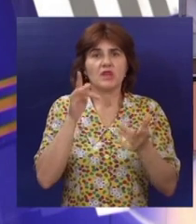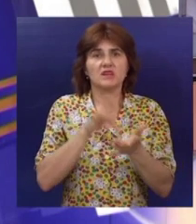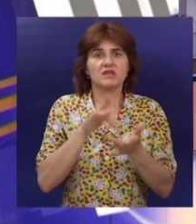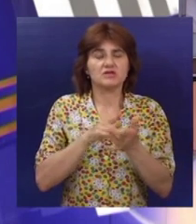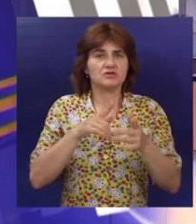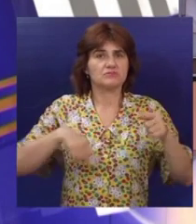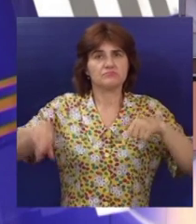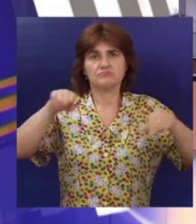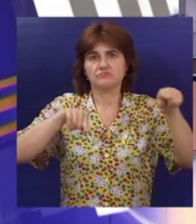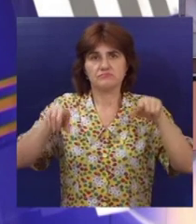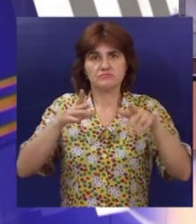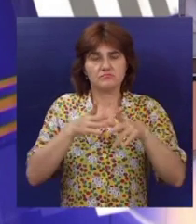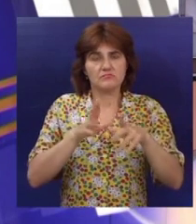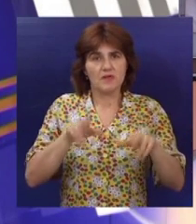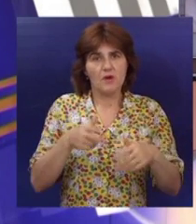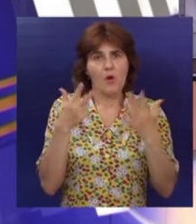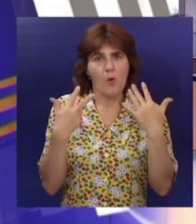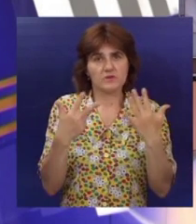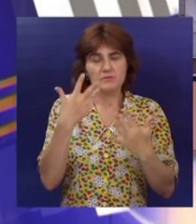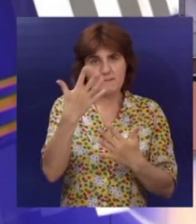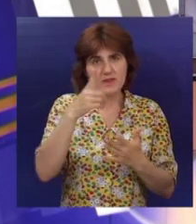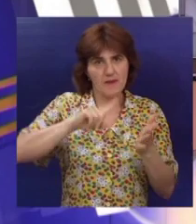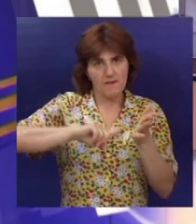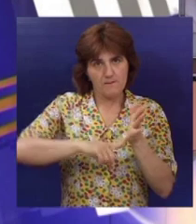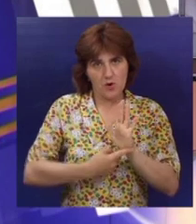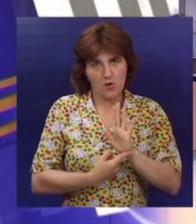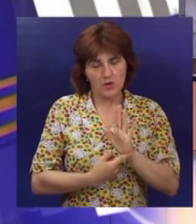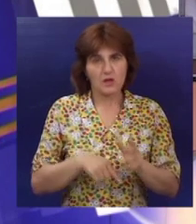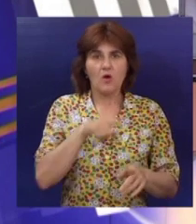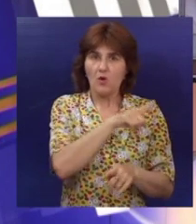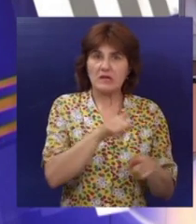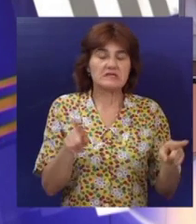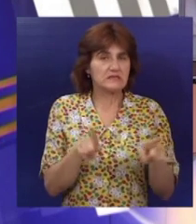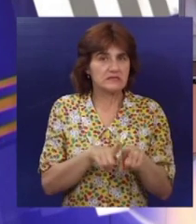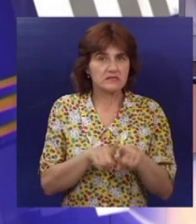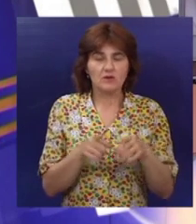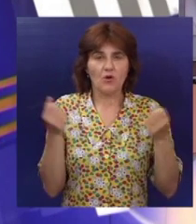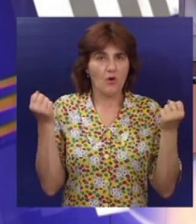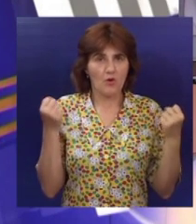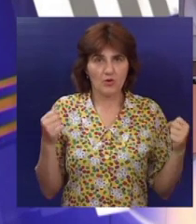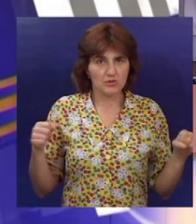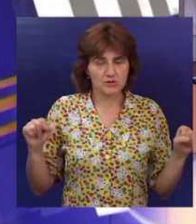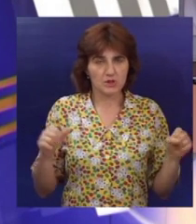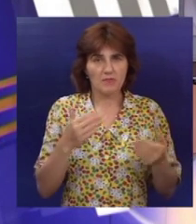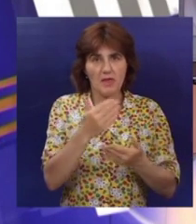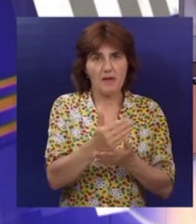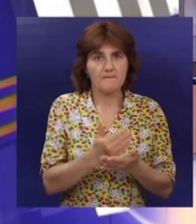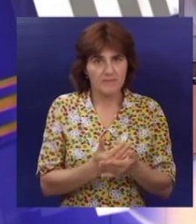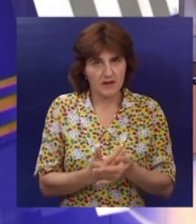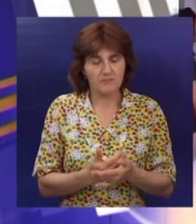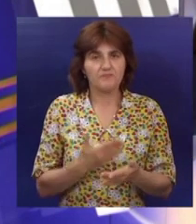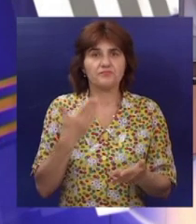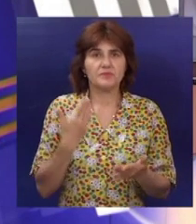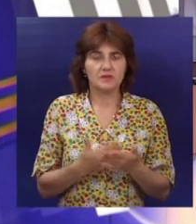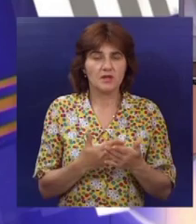na državnoj maturi ostvarili minimalno 85 poena, oni su opet oslobođeni polaganja tog predmeta i